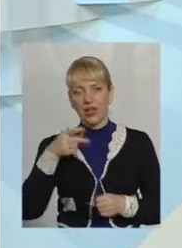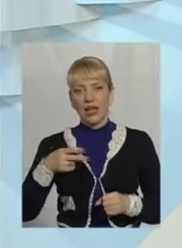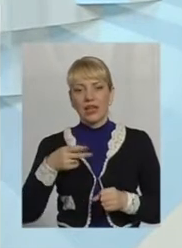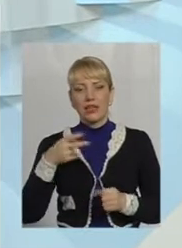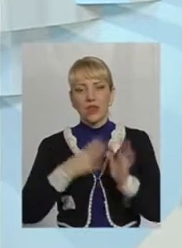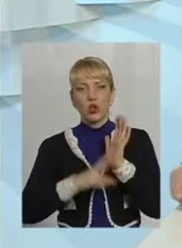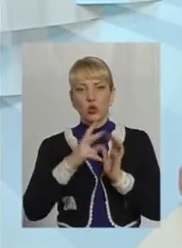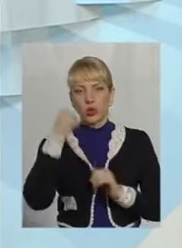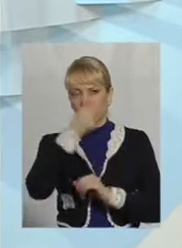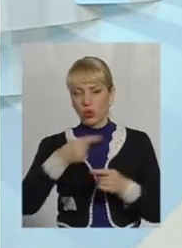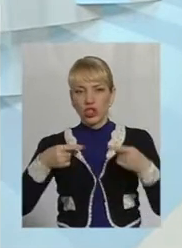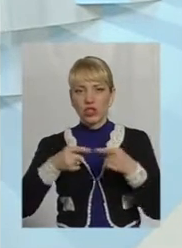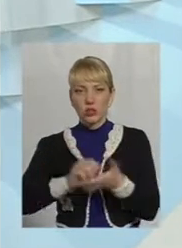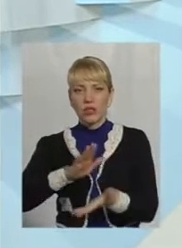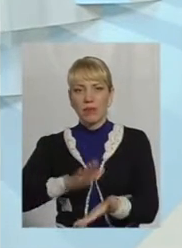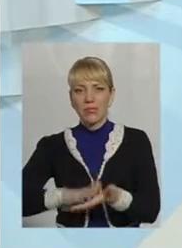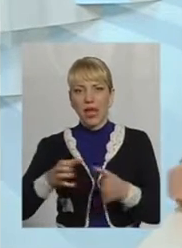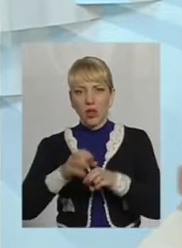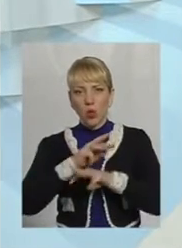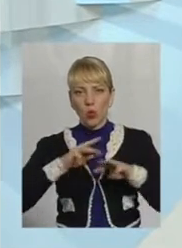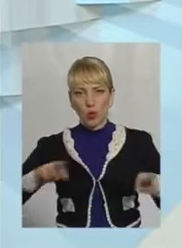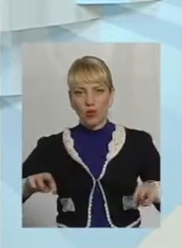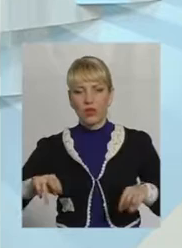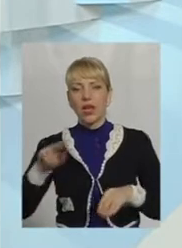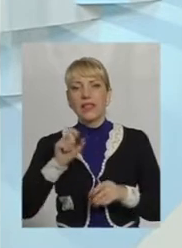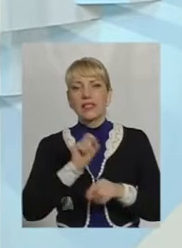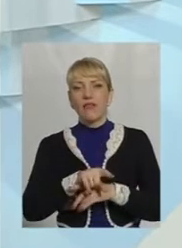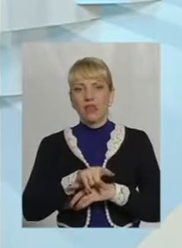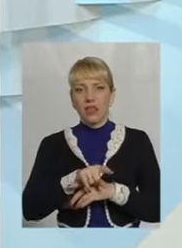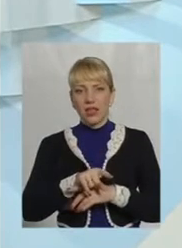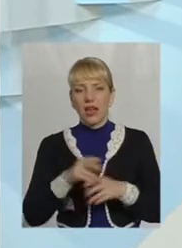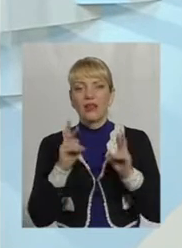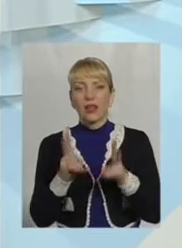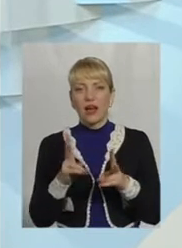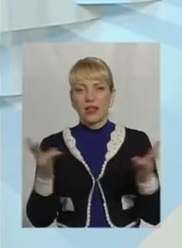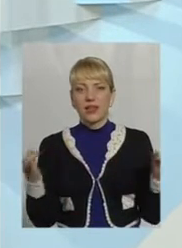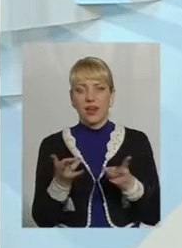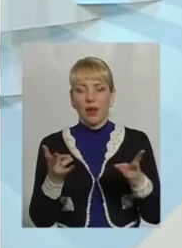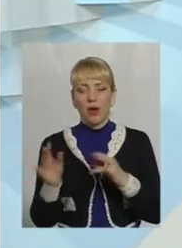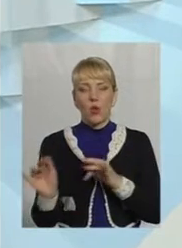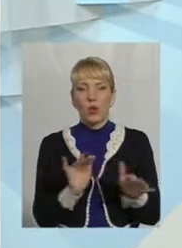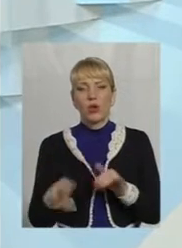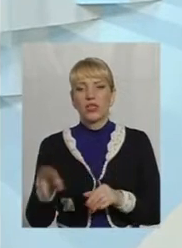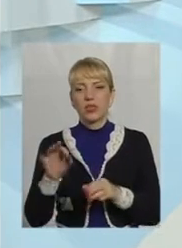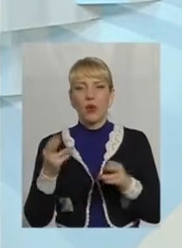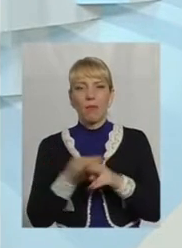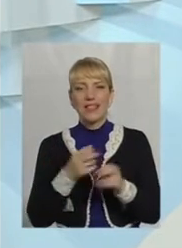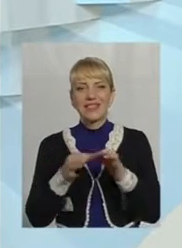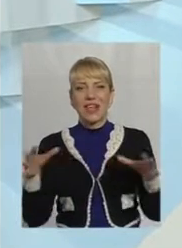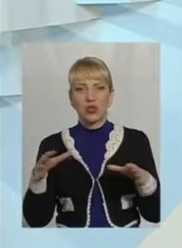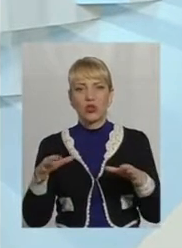року, чітко записала урядові завдання, як треба рухатися до без'ядерного